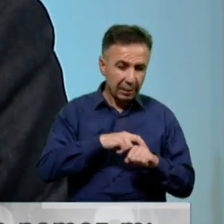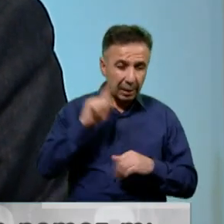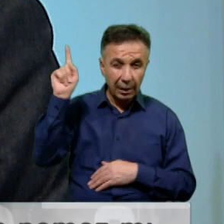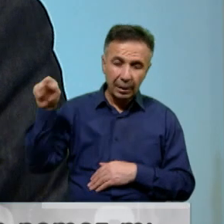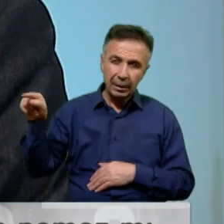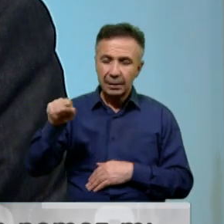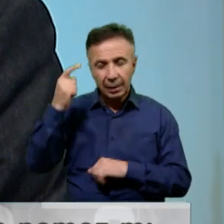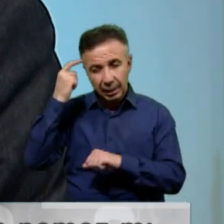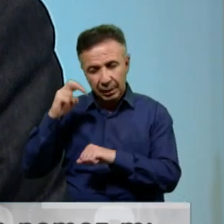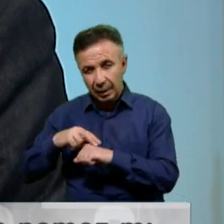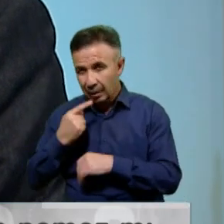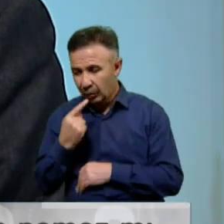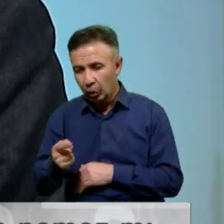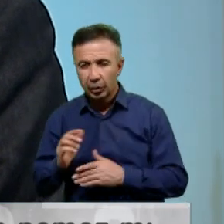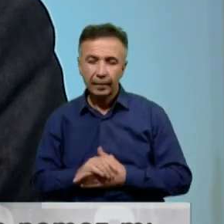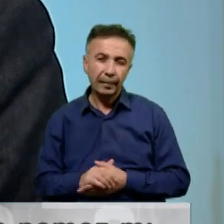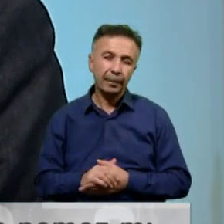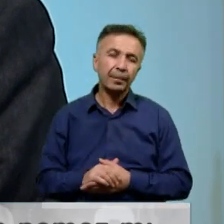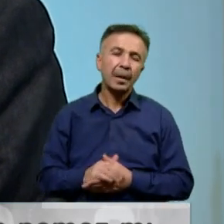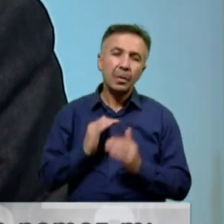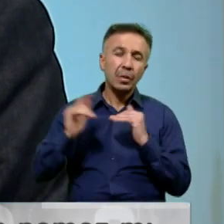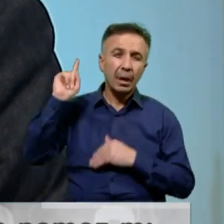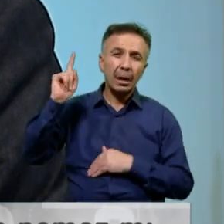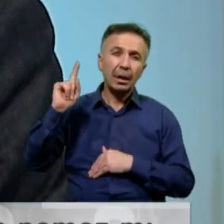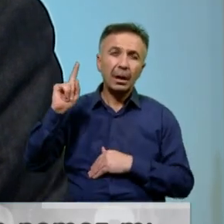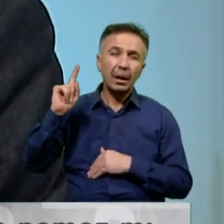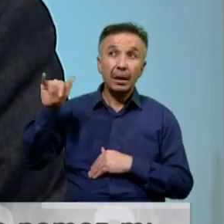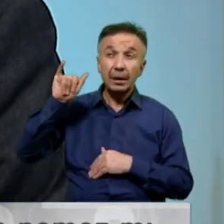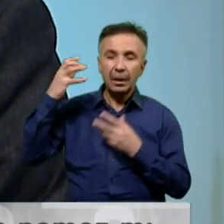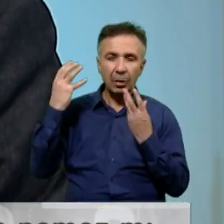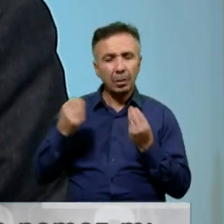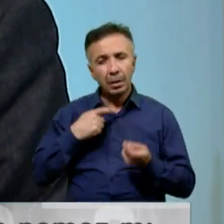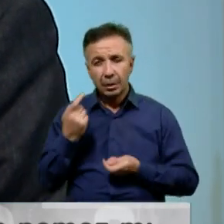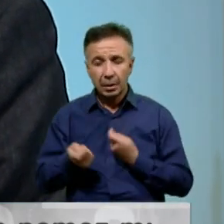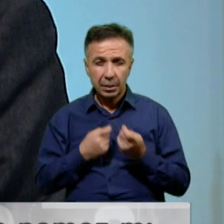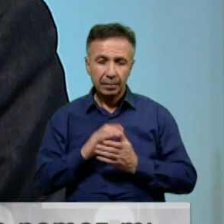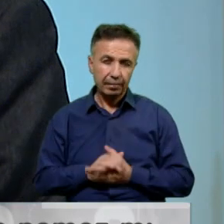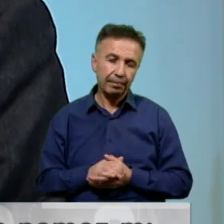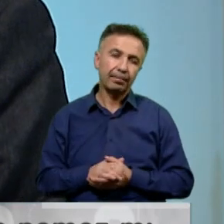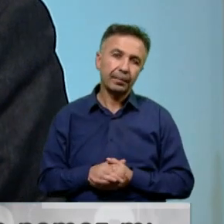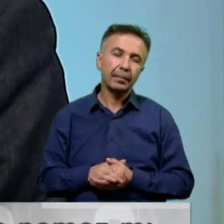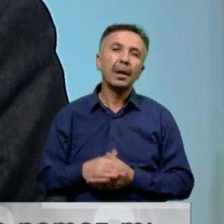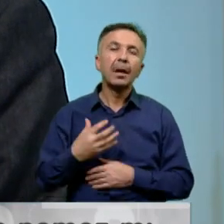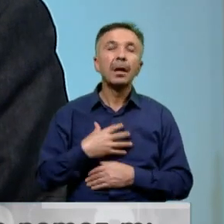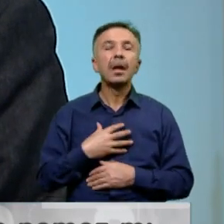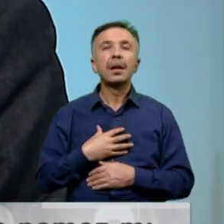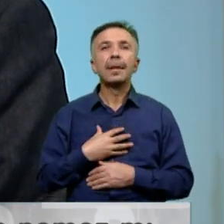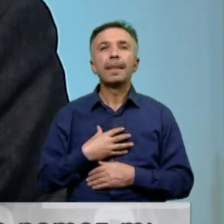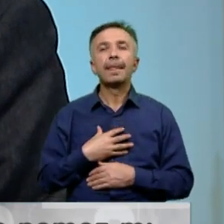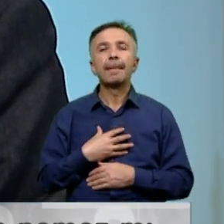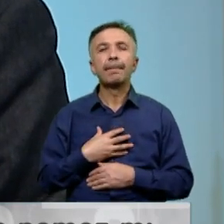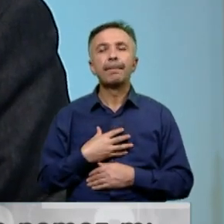anarım buyuruyor. Yani Cenab-ı Hak da hemhal olmanın gayreti içinde olsun. Amin inşallah. Yani kendisini artık